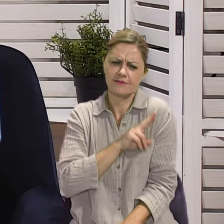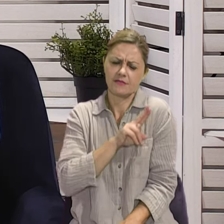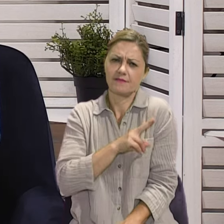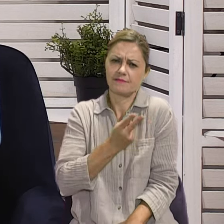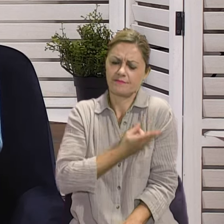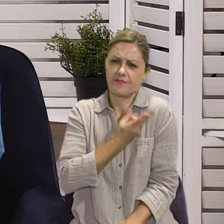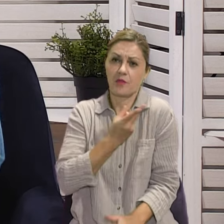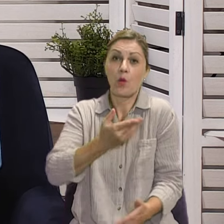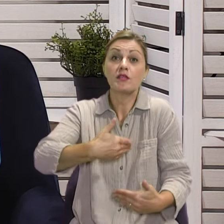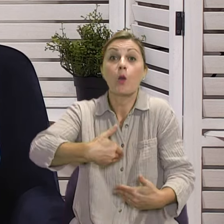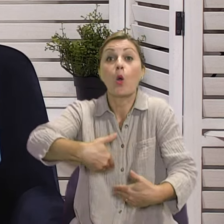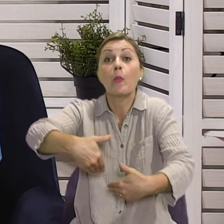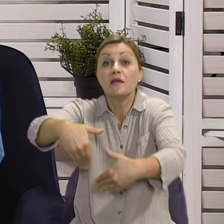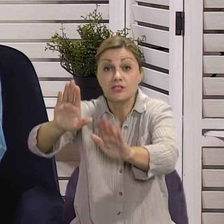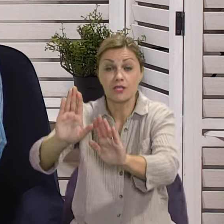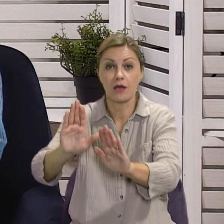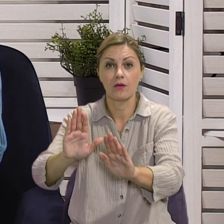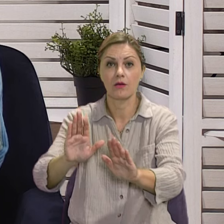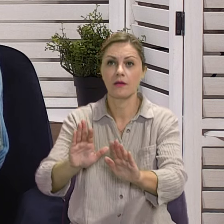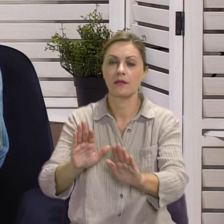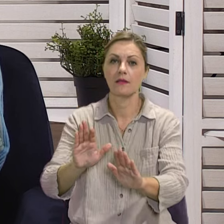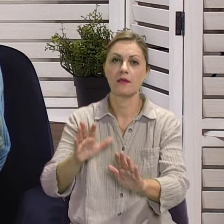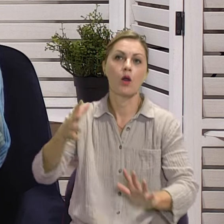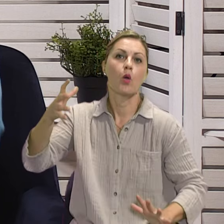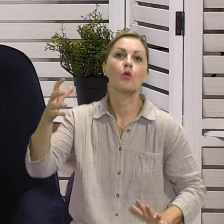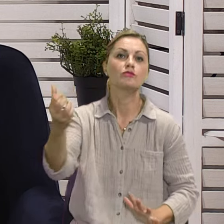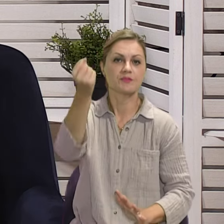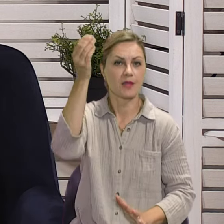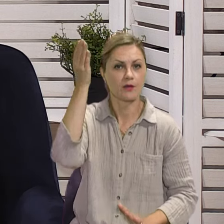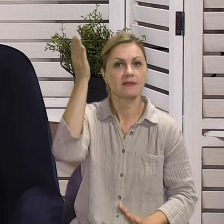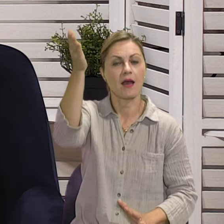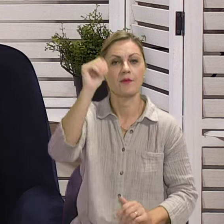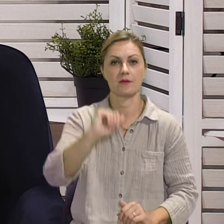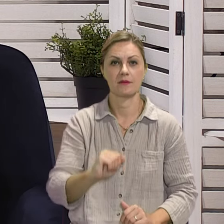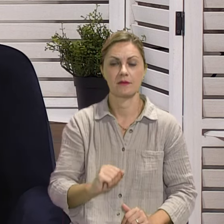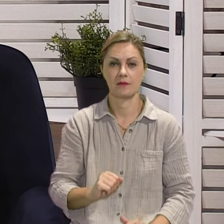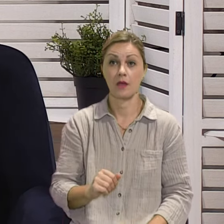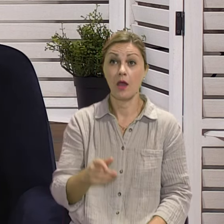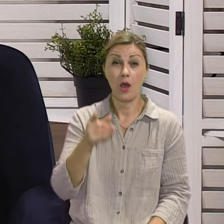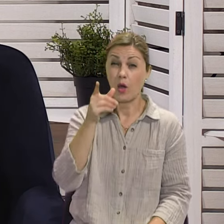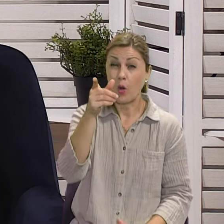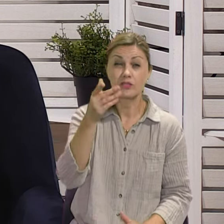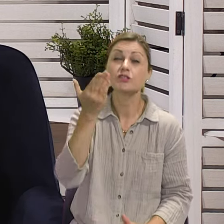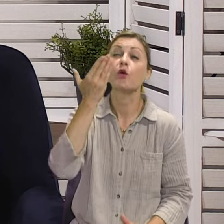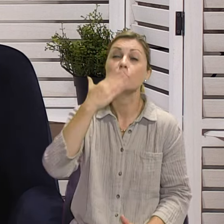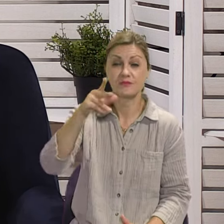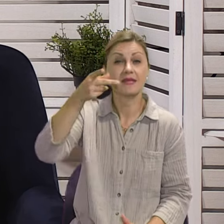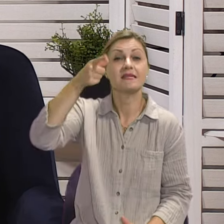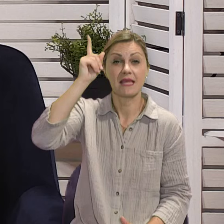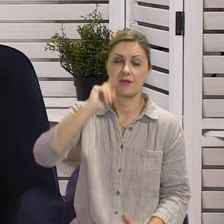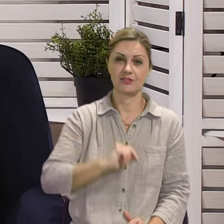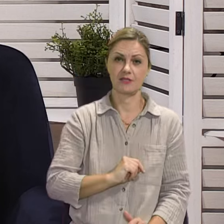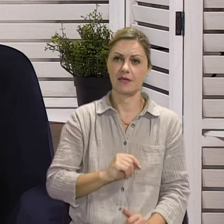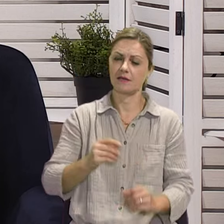je otišao i ima svoj cilj. I on će vjerovatno doći do Berlinske filharmonije, ali svaka